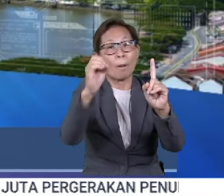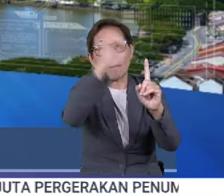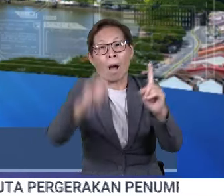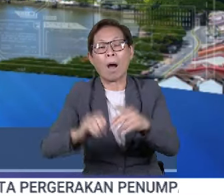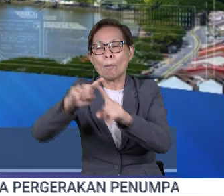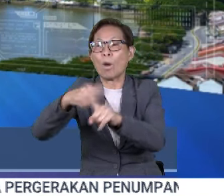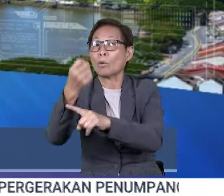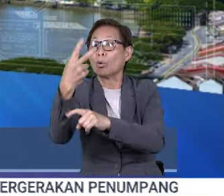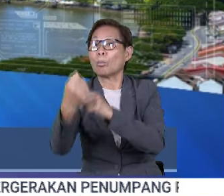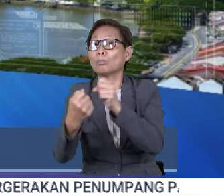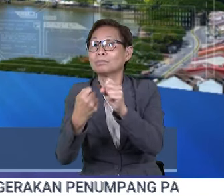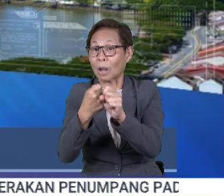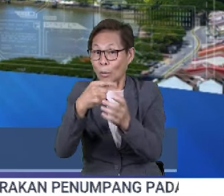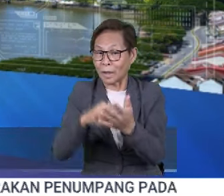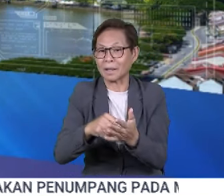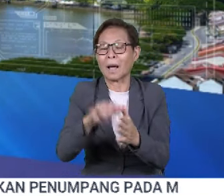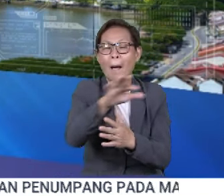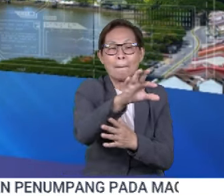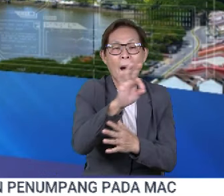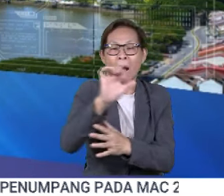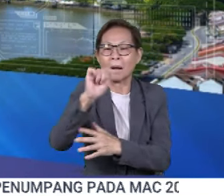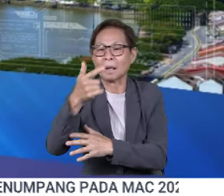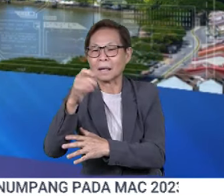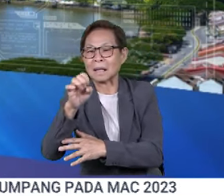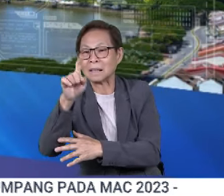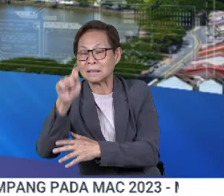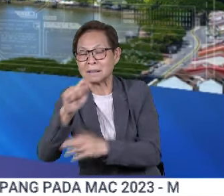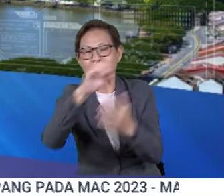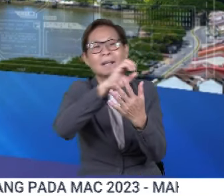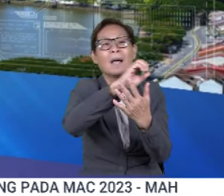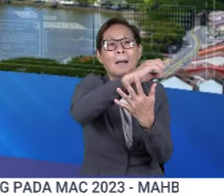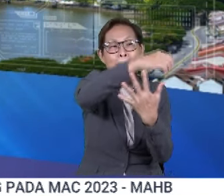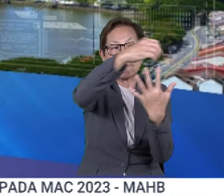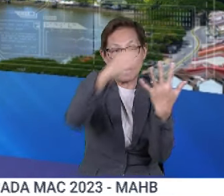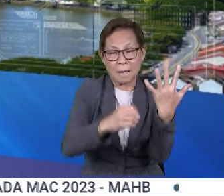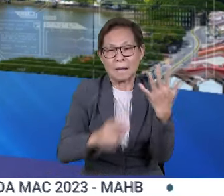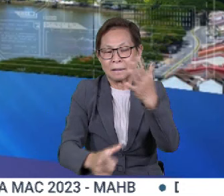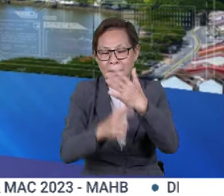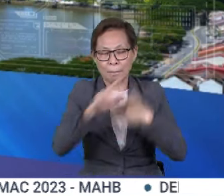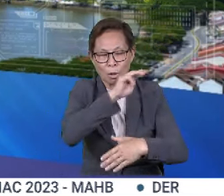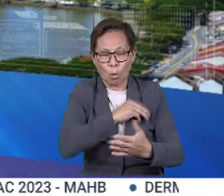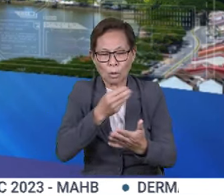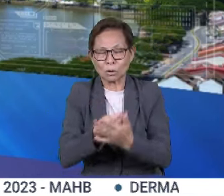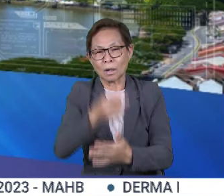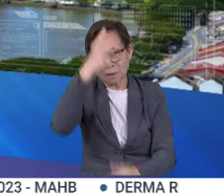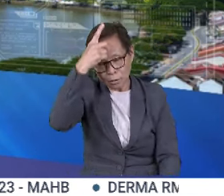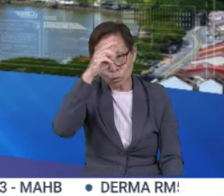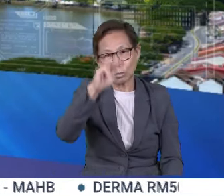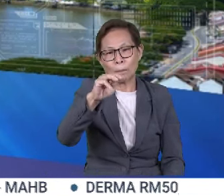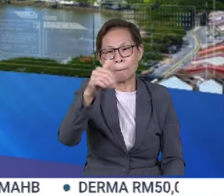menerusi pelantikan ejen Bank Simpanan Nasional BSN. Timbalan Menteri Kewangan 1, Dato' Sri Ahmad Maslam